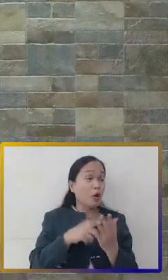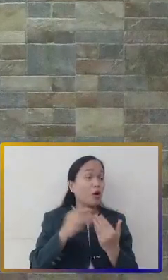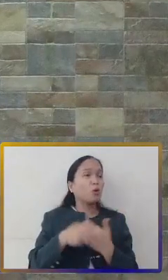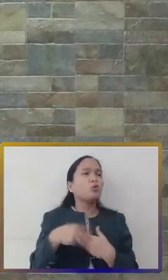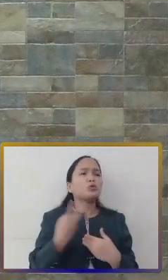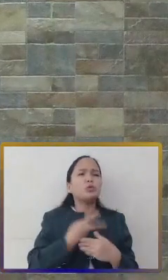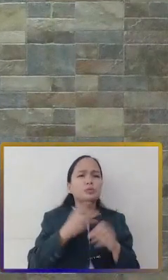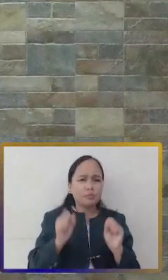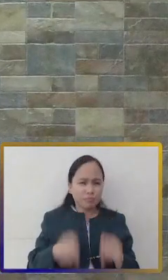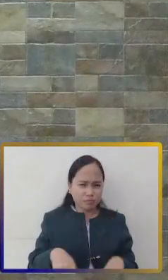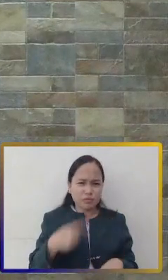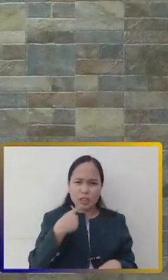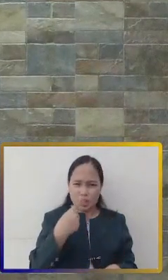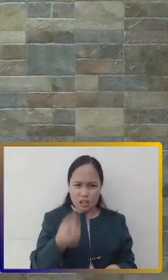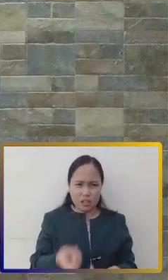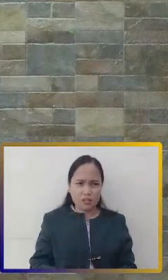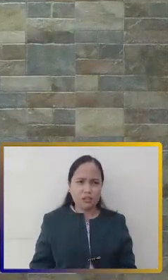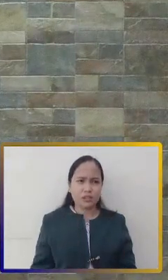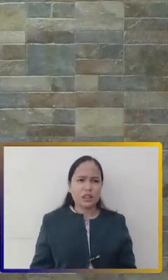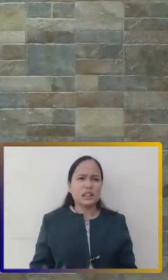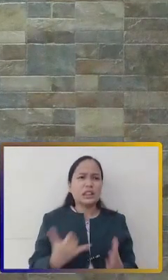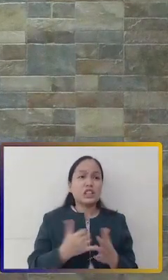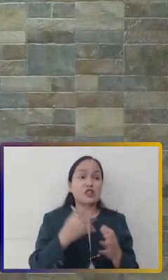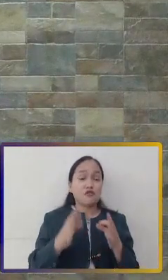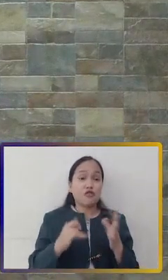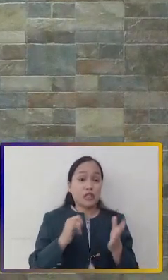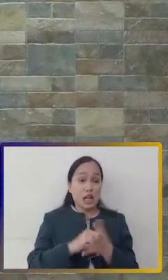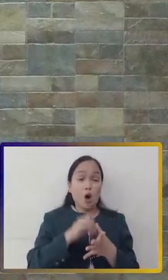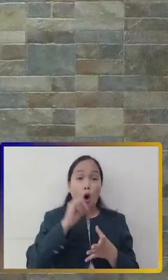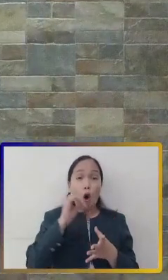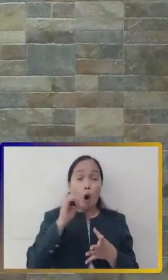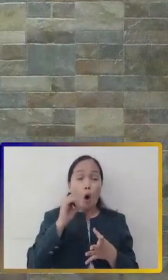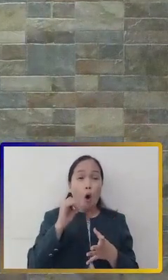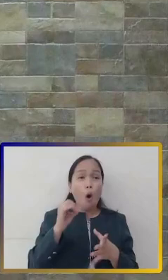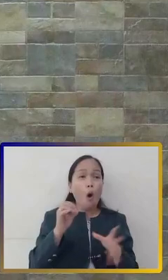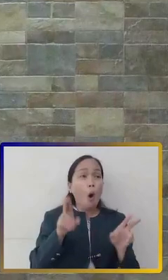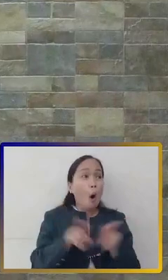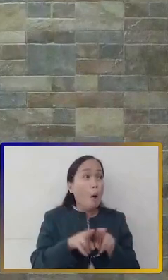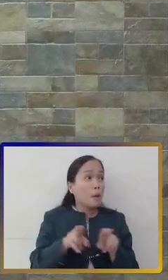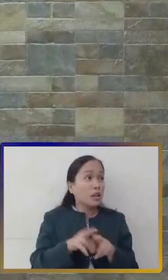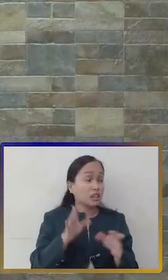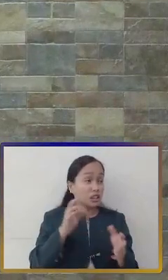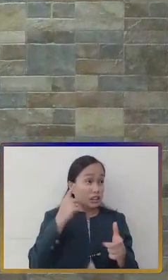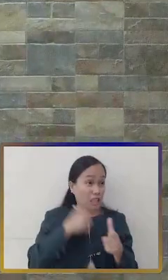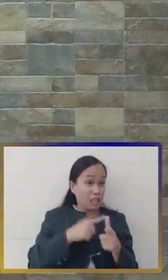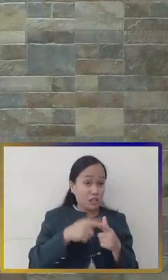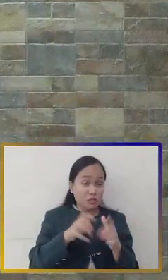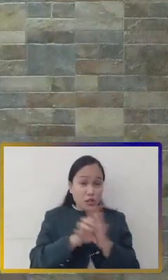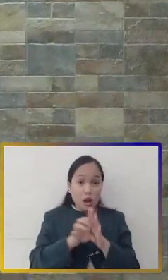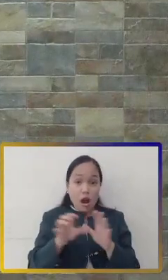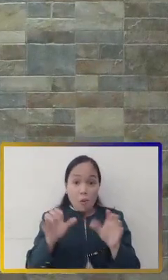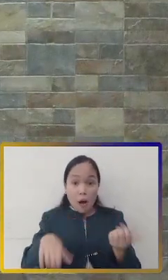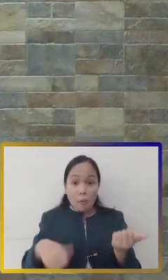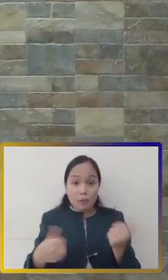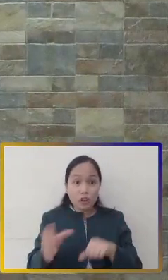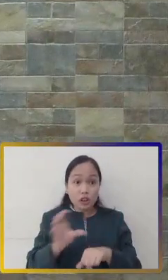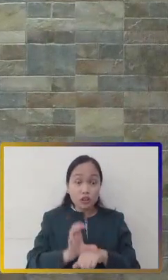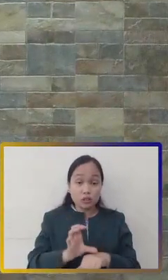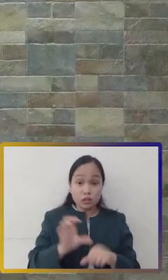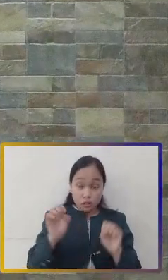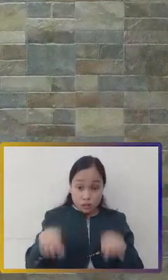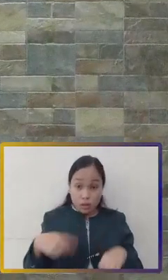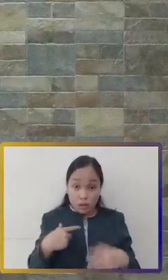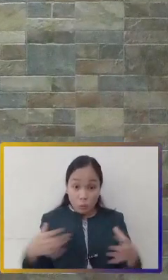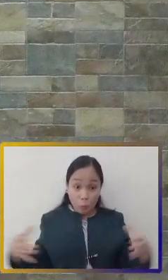makakapagsabi. If it's ordinary, di dapat sa ibang mga Baptist churches nakakita kayo na isang buong simbahan, sabay-sabay nagdi-devotion.